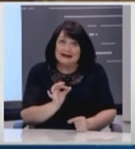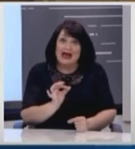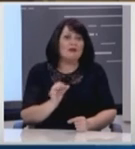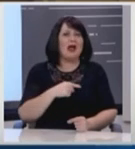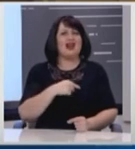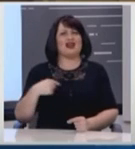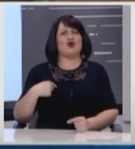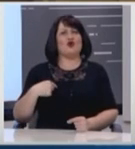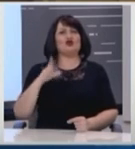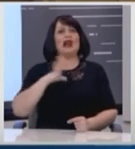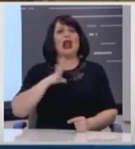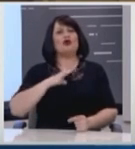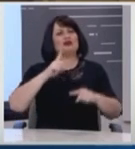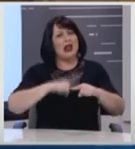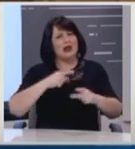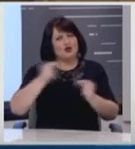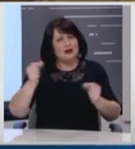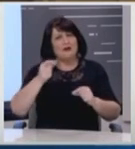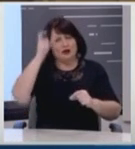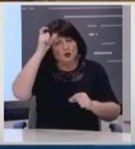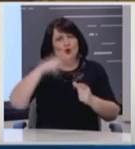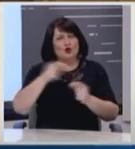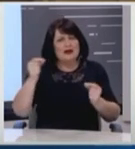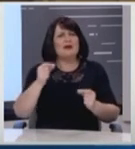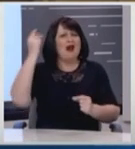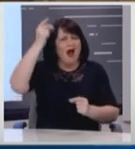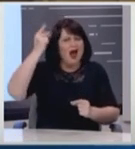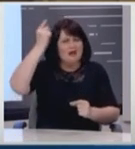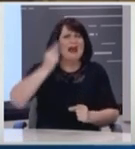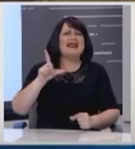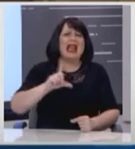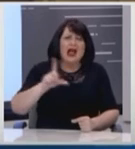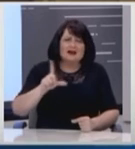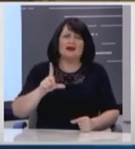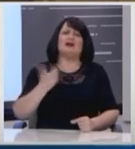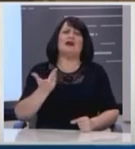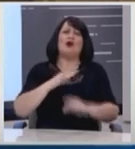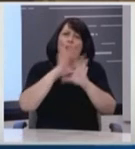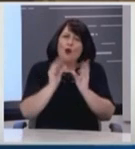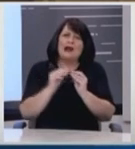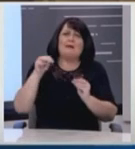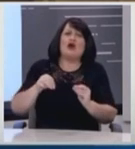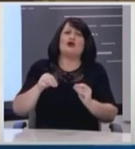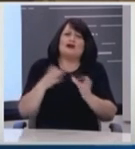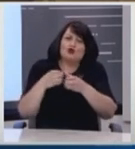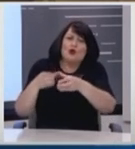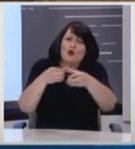της, Ελληνοκύπριοι και Τουρκοκύπριοι, Αρμένοι, Λατίνοι και Μαρονίτες. Μια Κύπρο